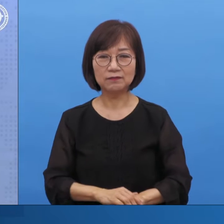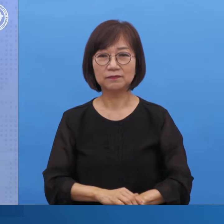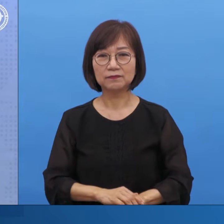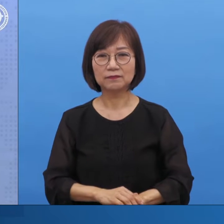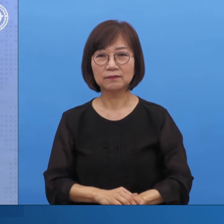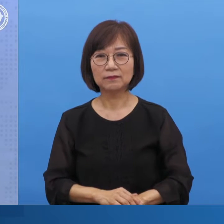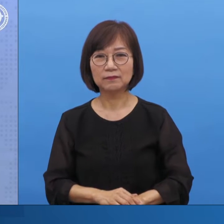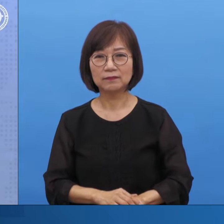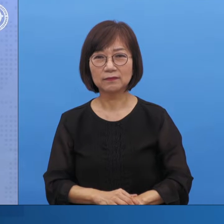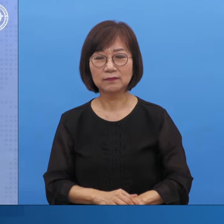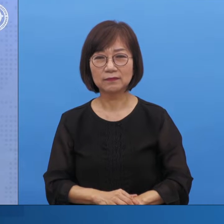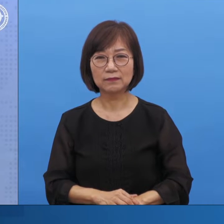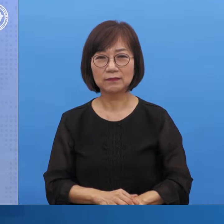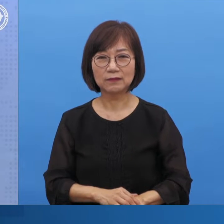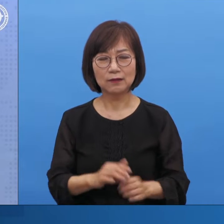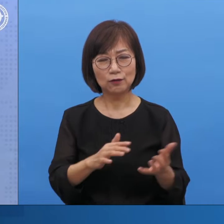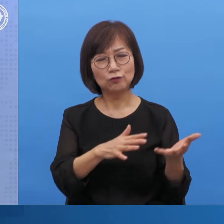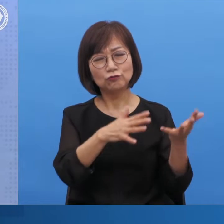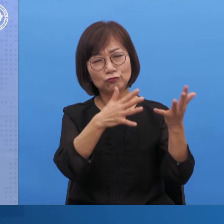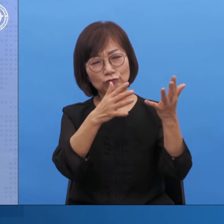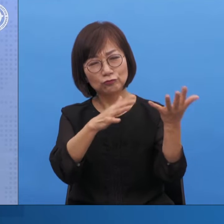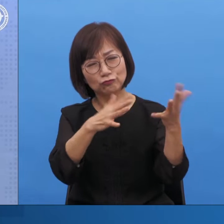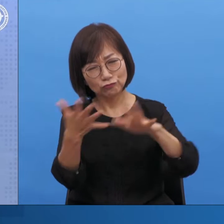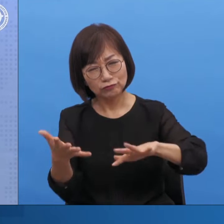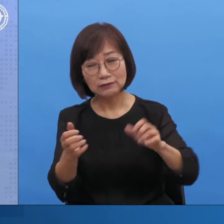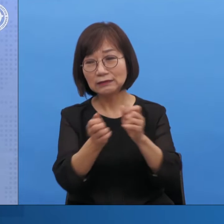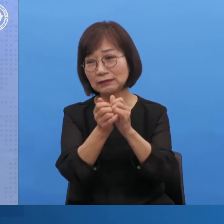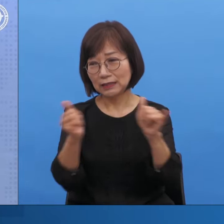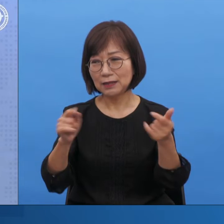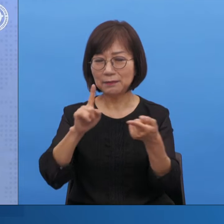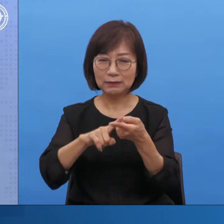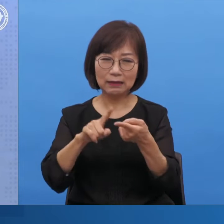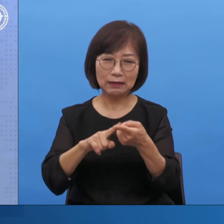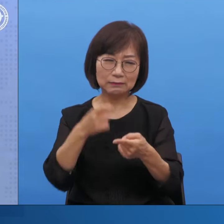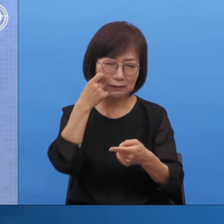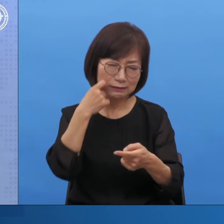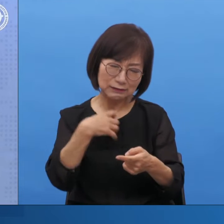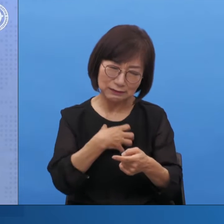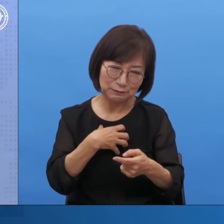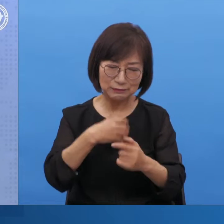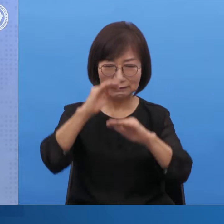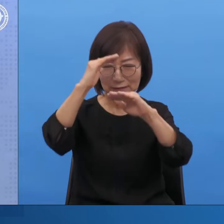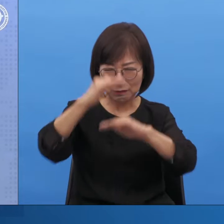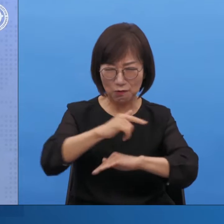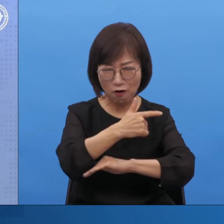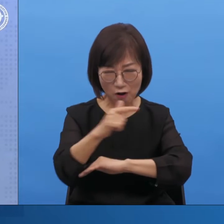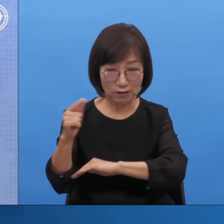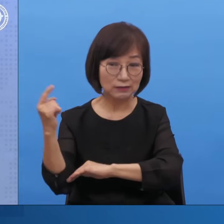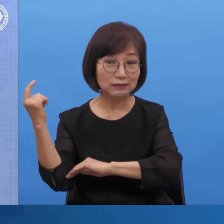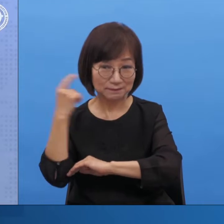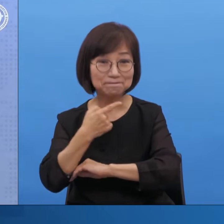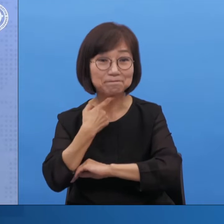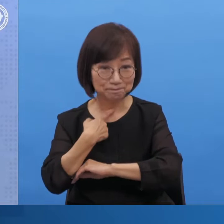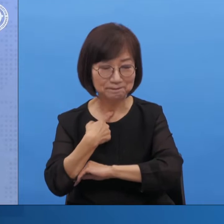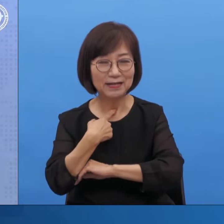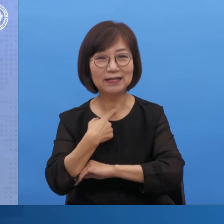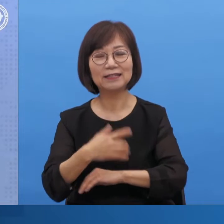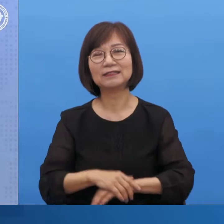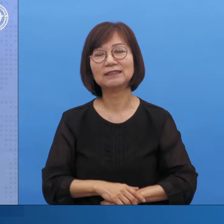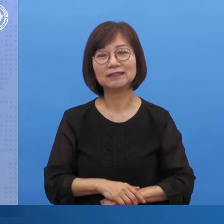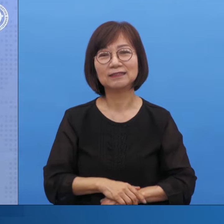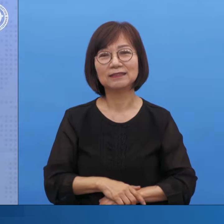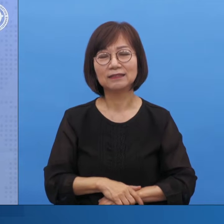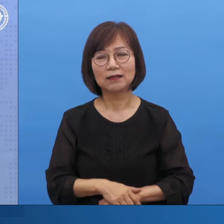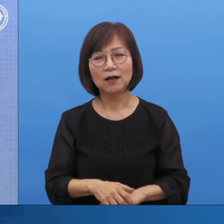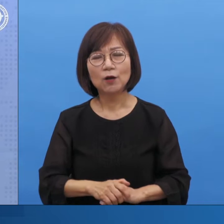뭐 많이 우리가 뭐 듣기도 하고 그랬습니다. And many people had died, and we heard of many people who had passed away and who endured that crisis.